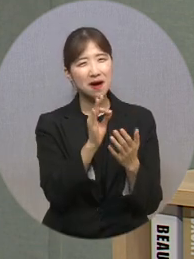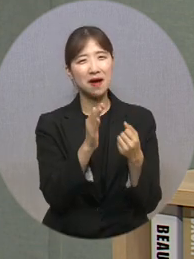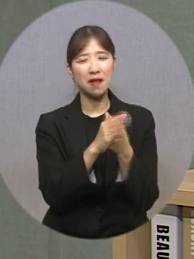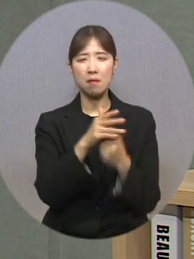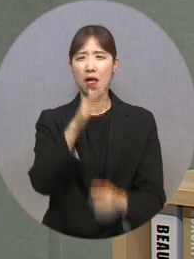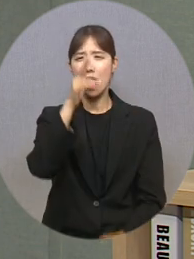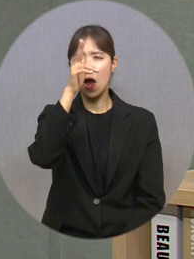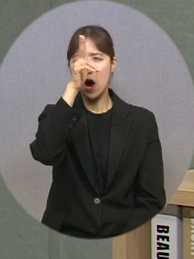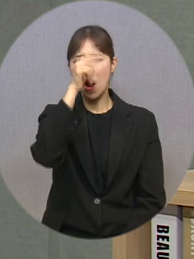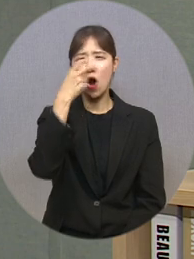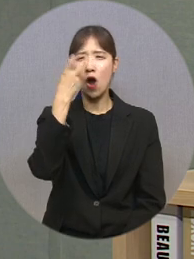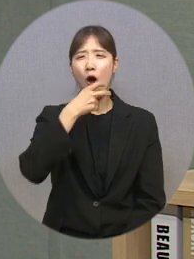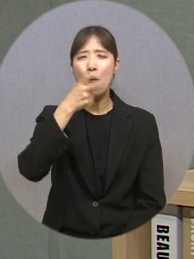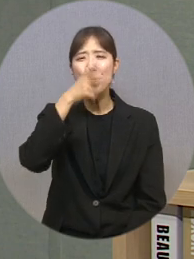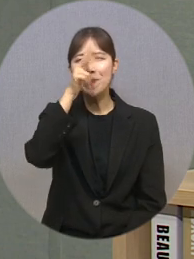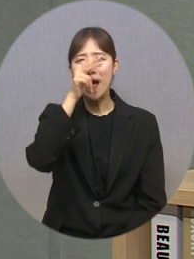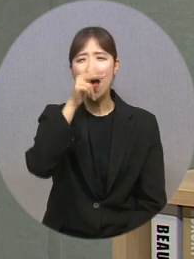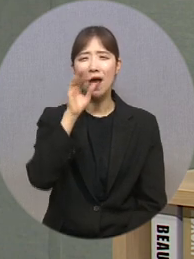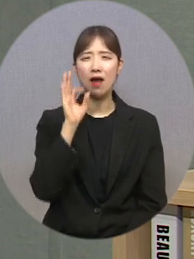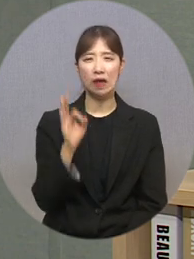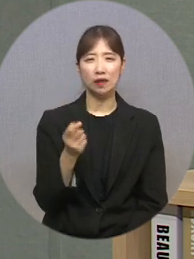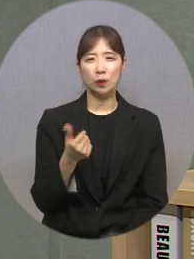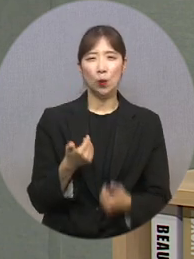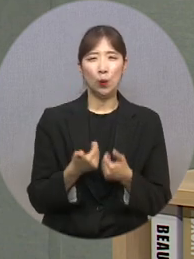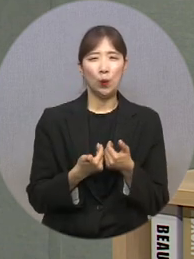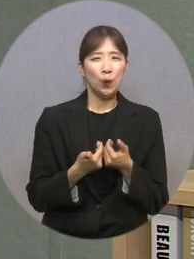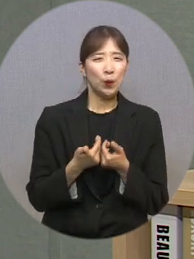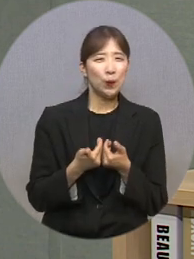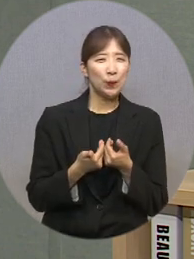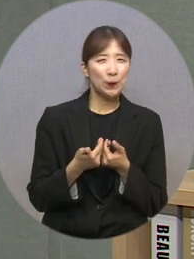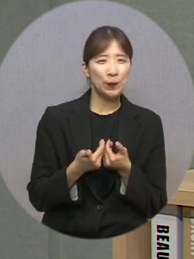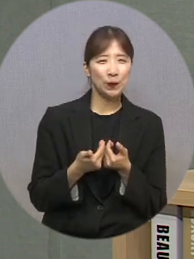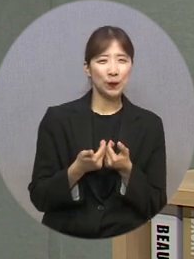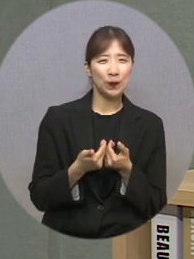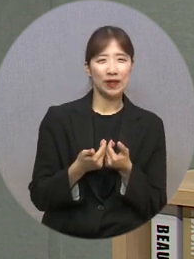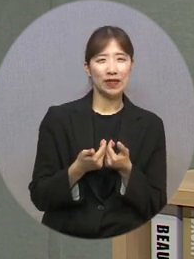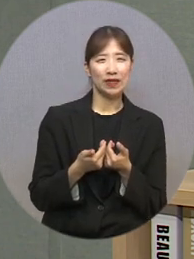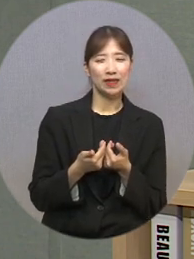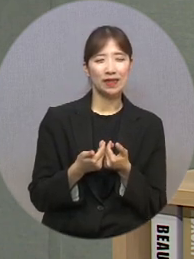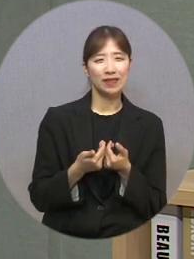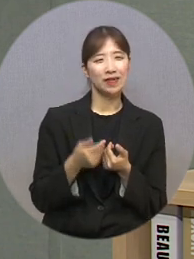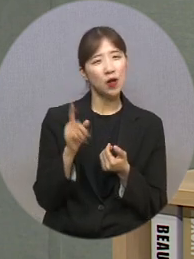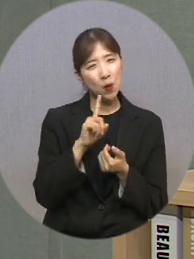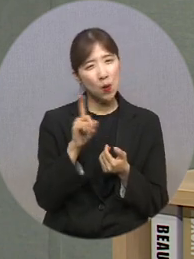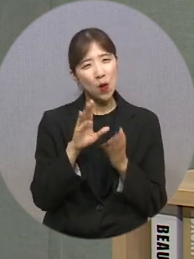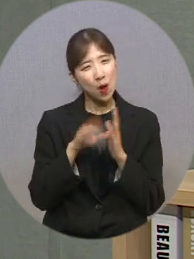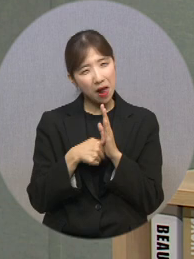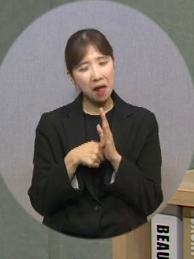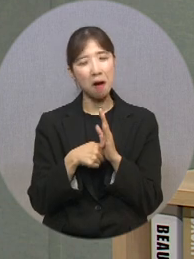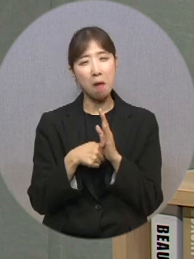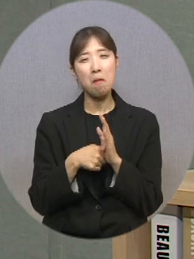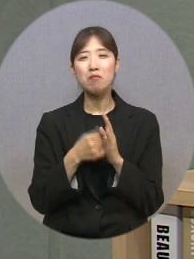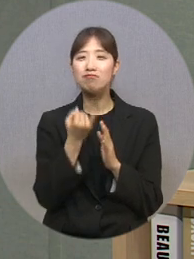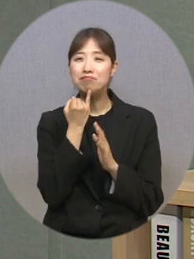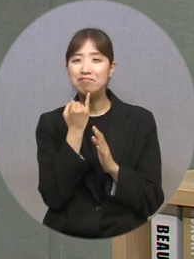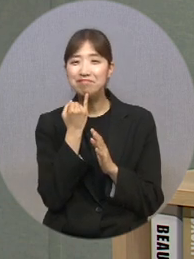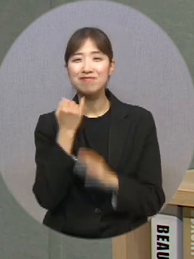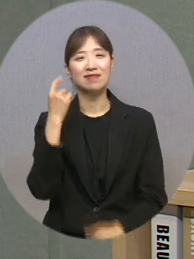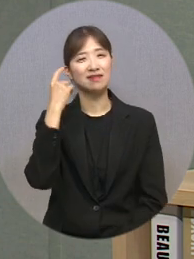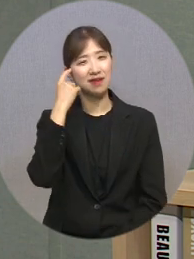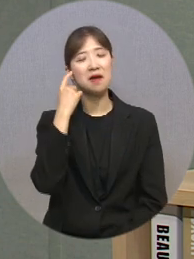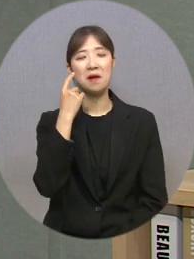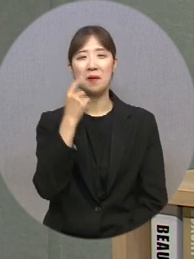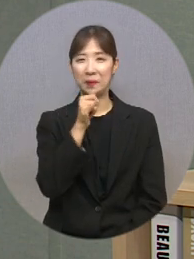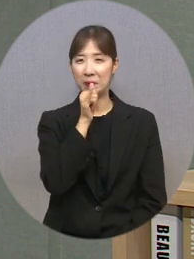검사하면은 굉장히 그 거부감도 느끼면서 또 어떤 면은 또 친근감도 갖는 막 이런